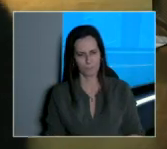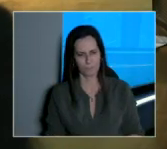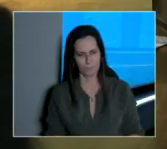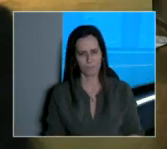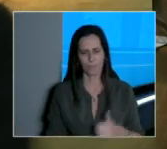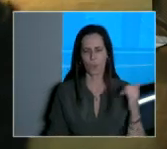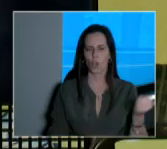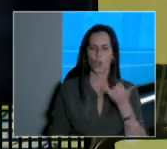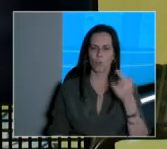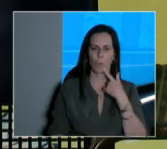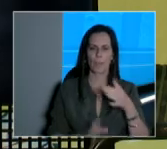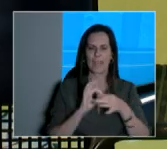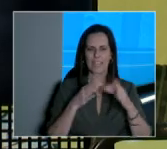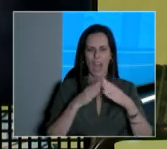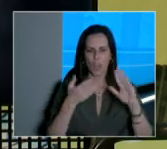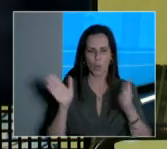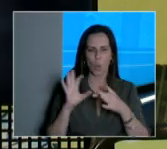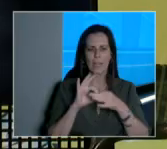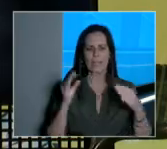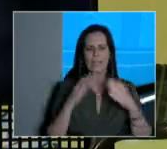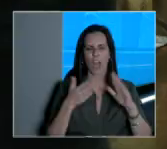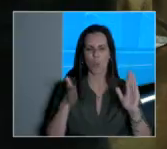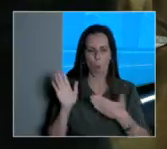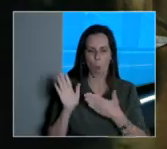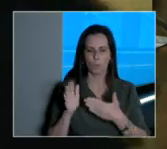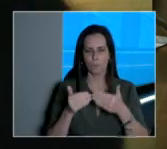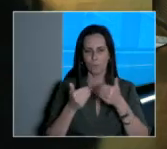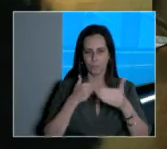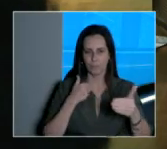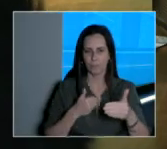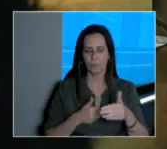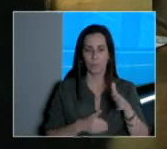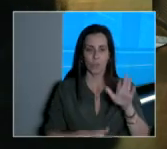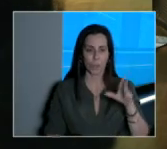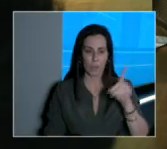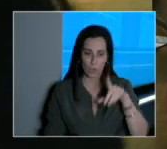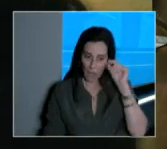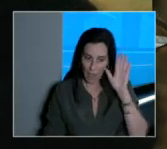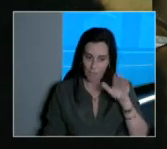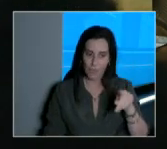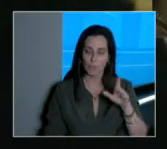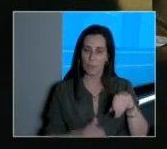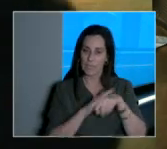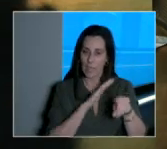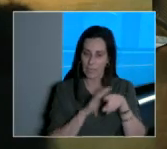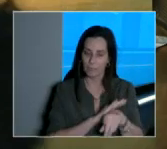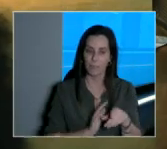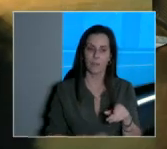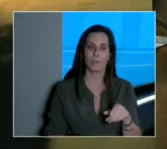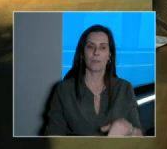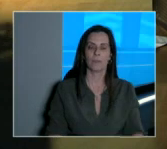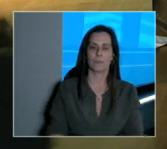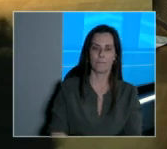חוזרים כל הזמן להתנתקות ולהתנתקות ולהתנתקות, בתושבי דרום תל אביב שנאנקים תחת סבל המסתננים, אבל